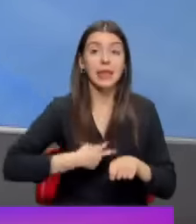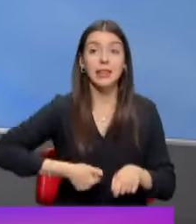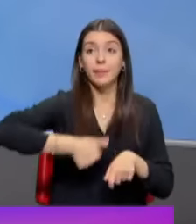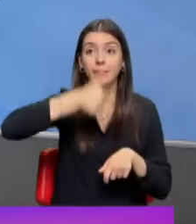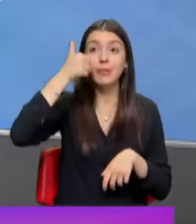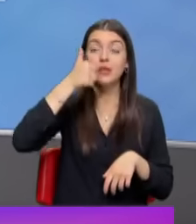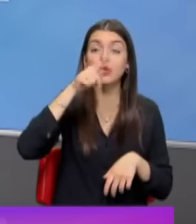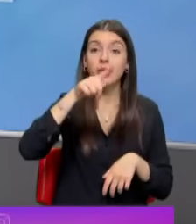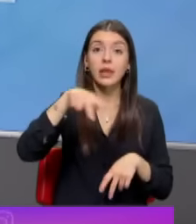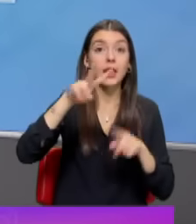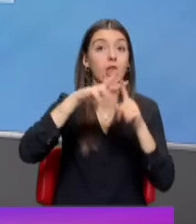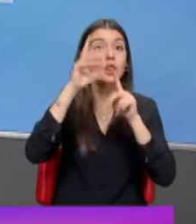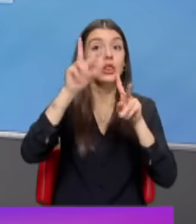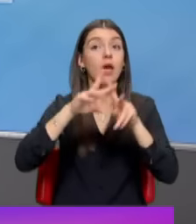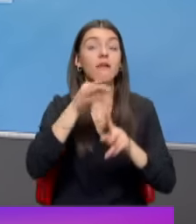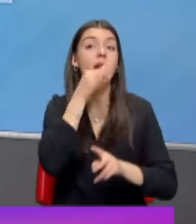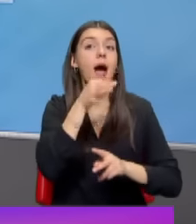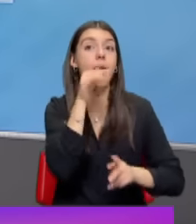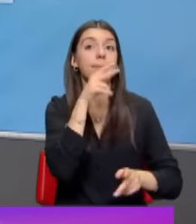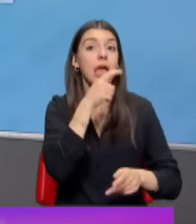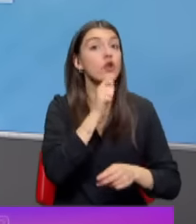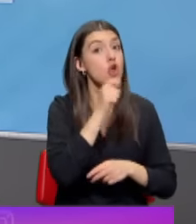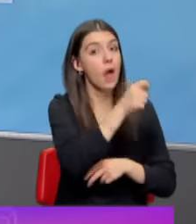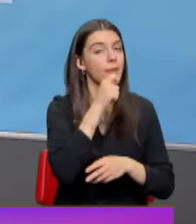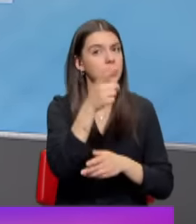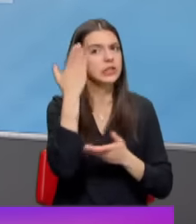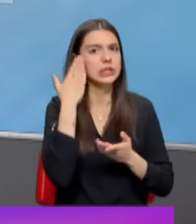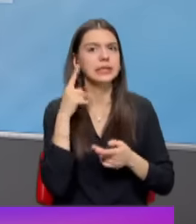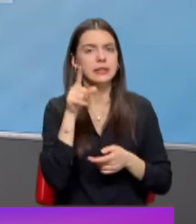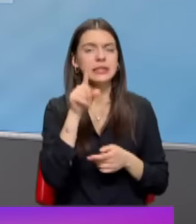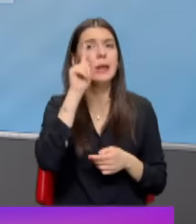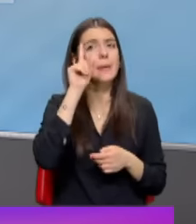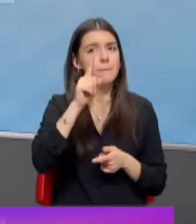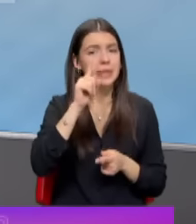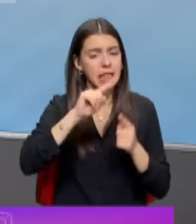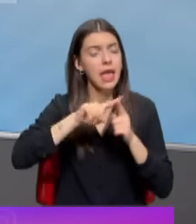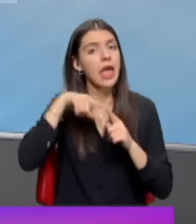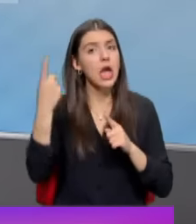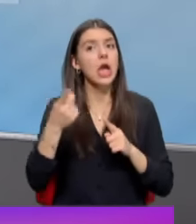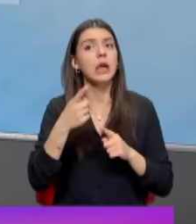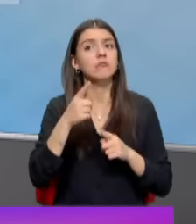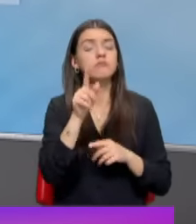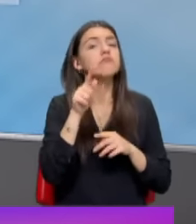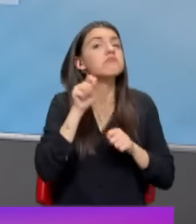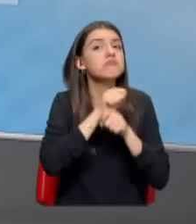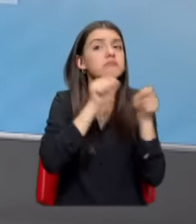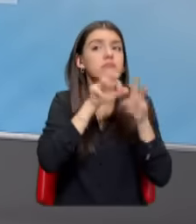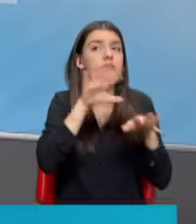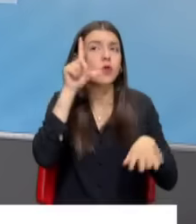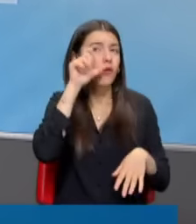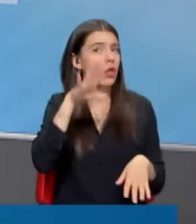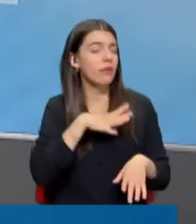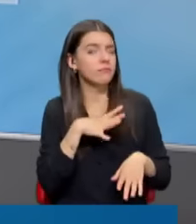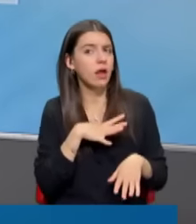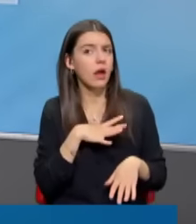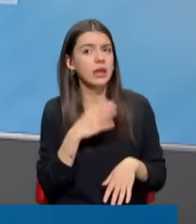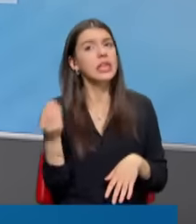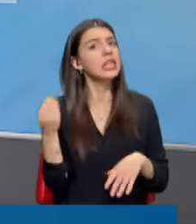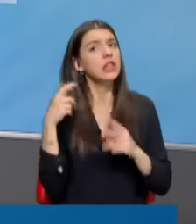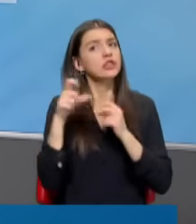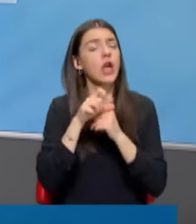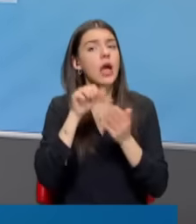başkanlarıyla Nav Haber ekibinin yaptığı röportajları. Bir de sosyal medyada genişçe yer bulmuş bir fotoğraf var. Yeni Çağ